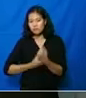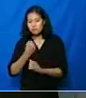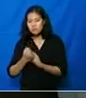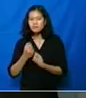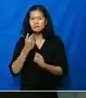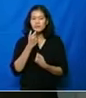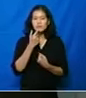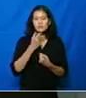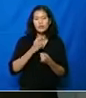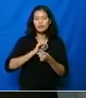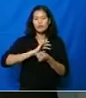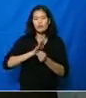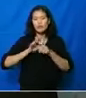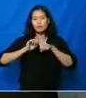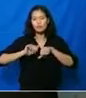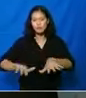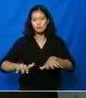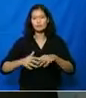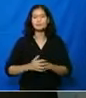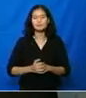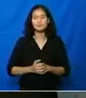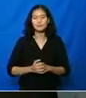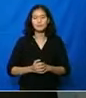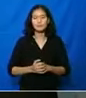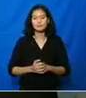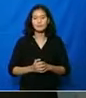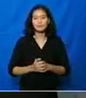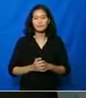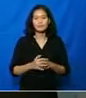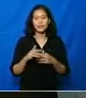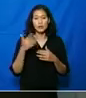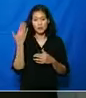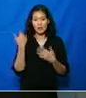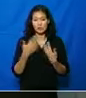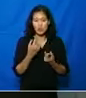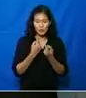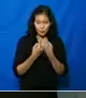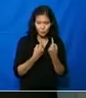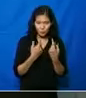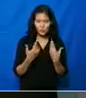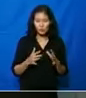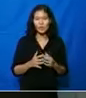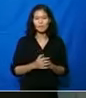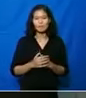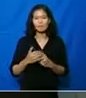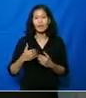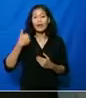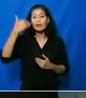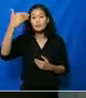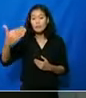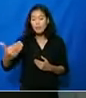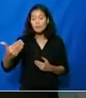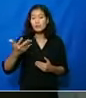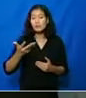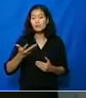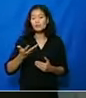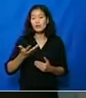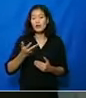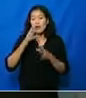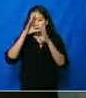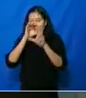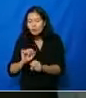COVID-19. Ya. Kita diskusi dan ke depan apa yang menjadi fokus